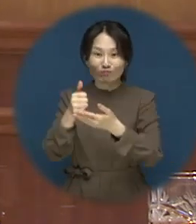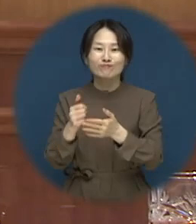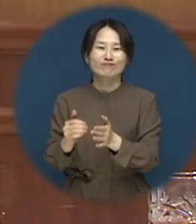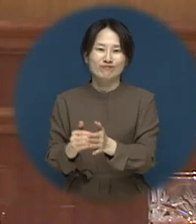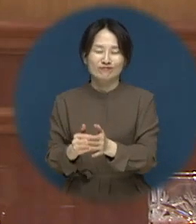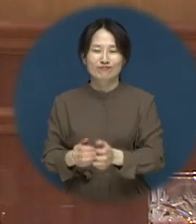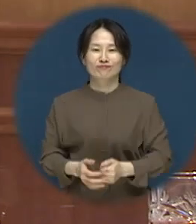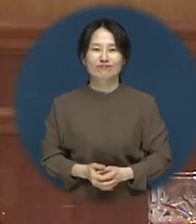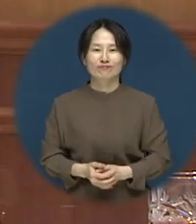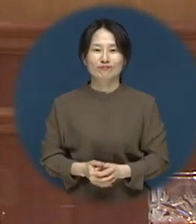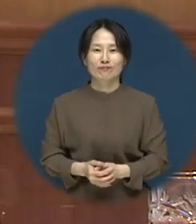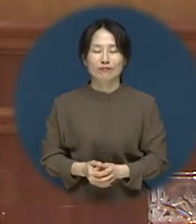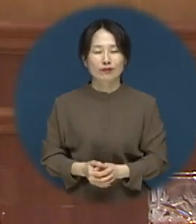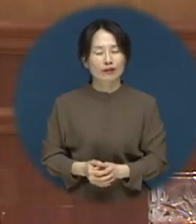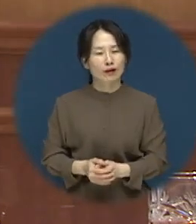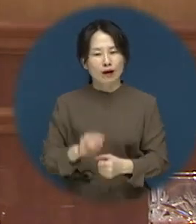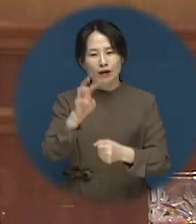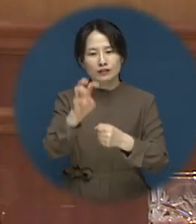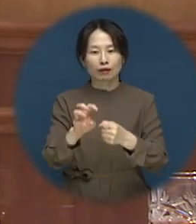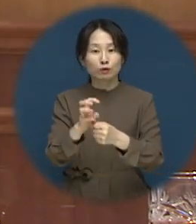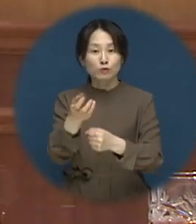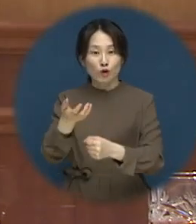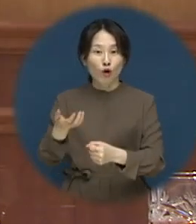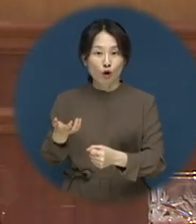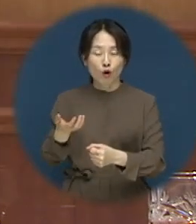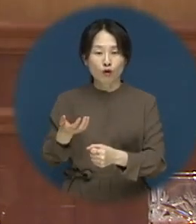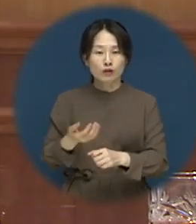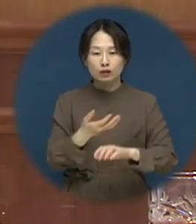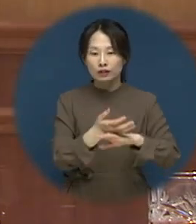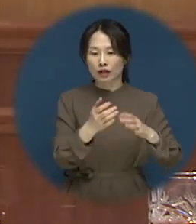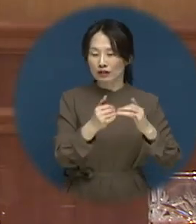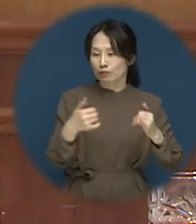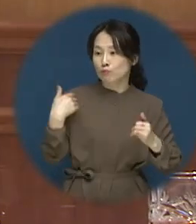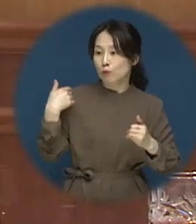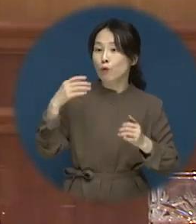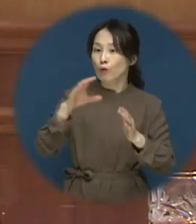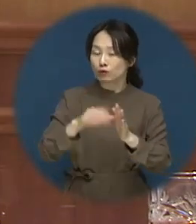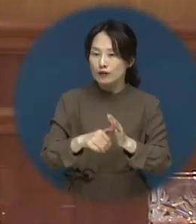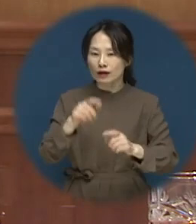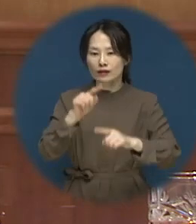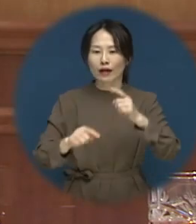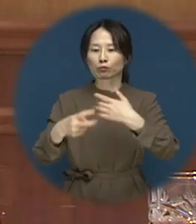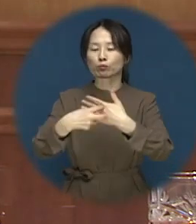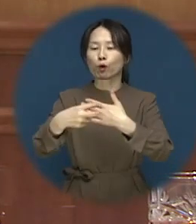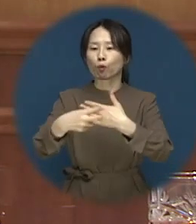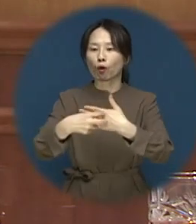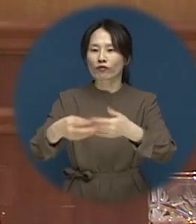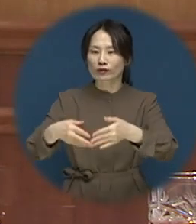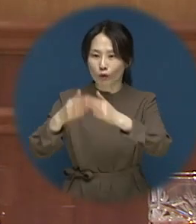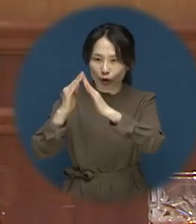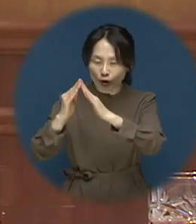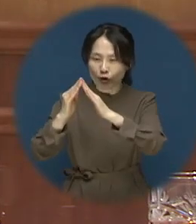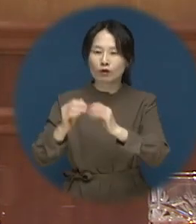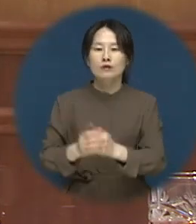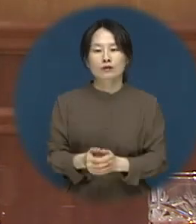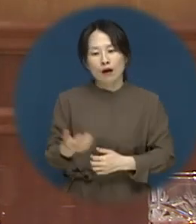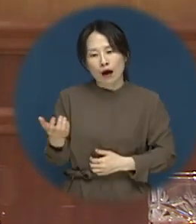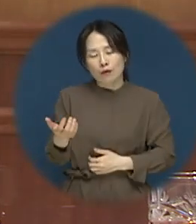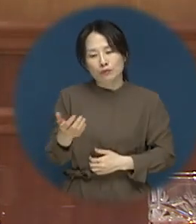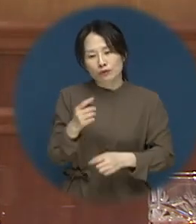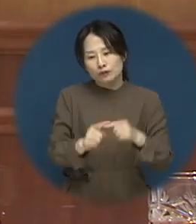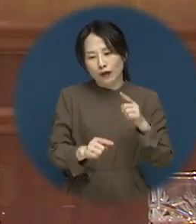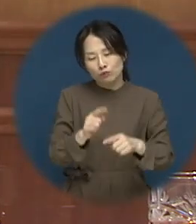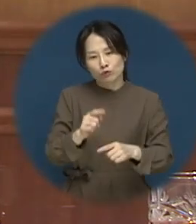모셨습니다. 벌써 한 30여 년 전 남들이 그 안 할 때 나무 병원 이렇게 차려놓고 아픈